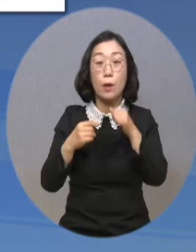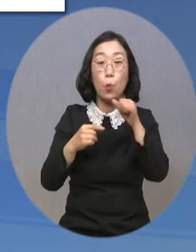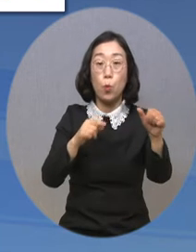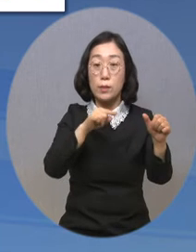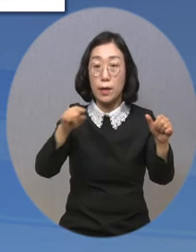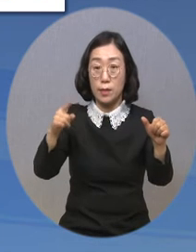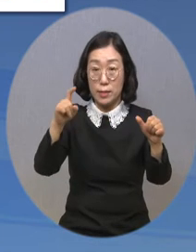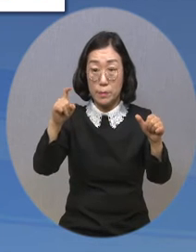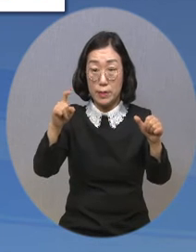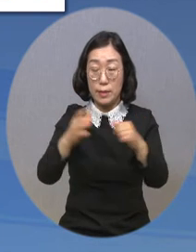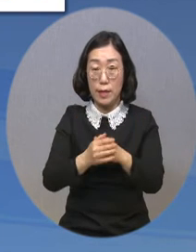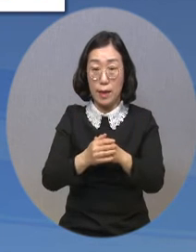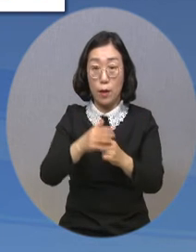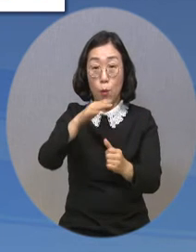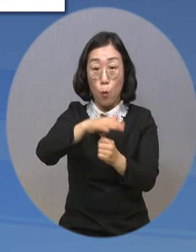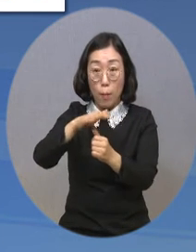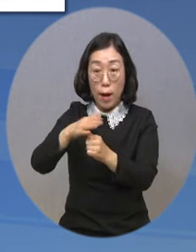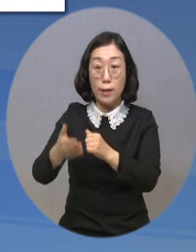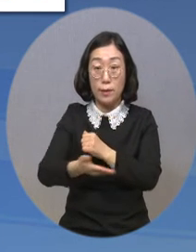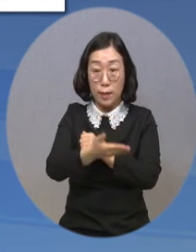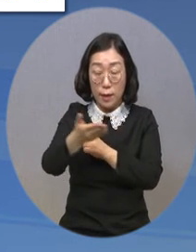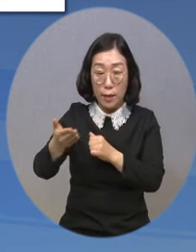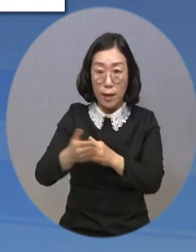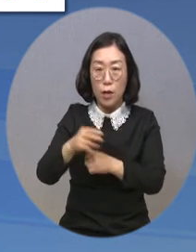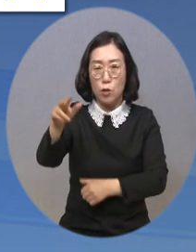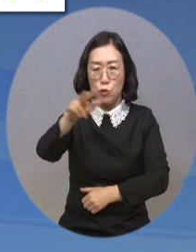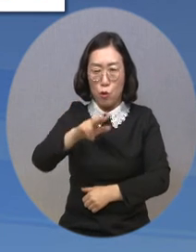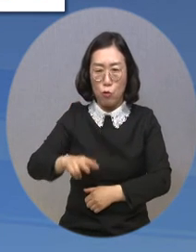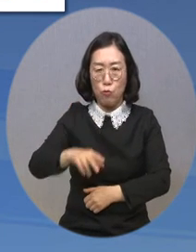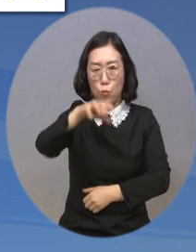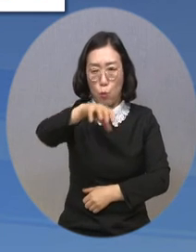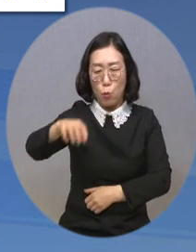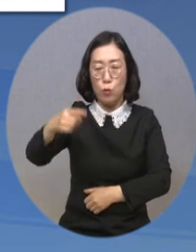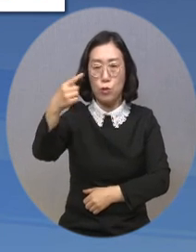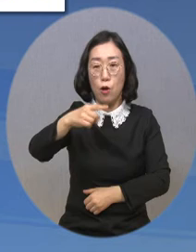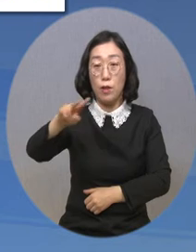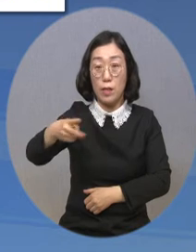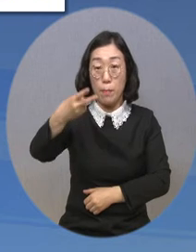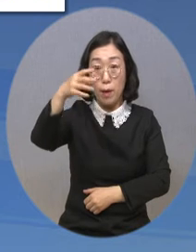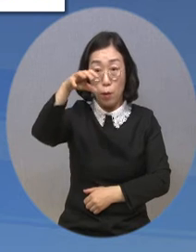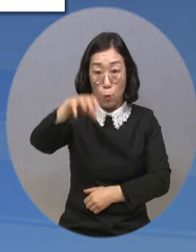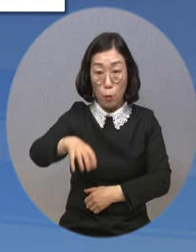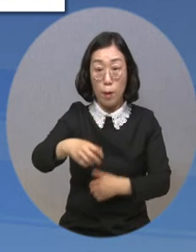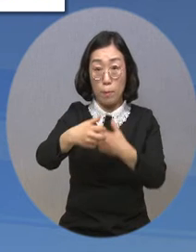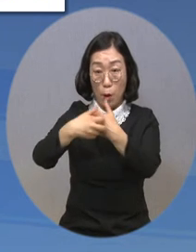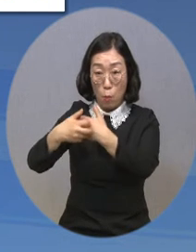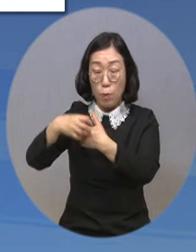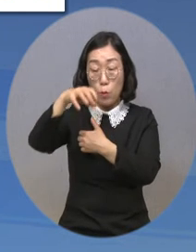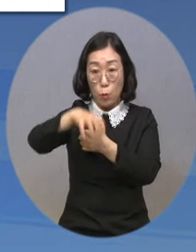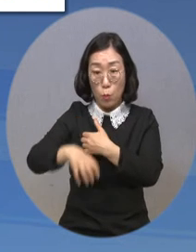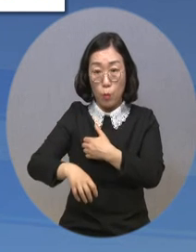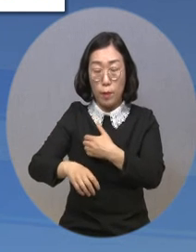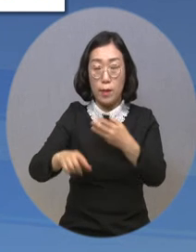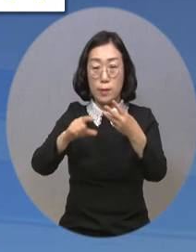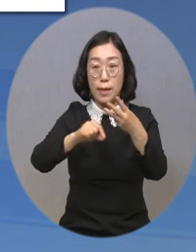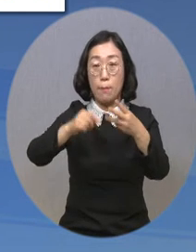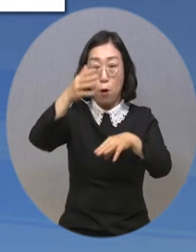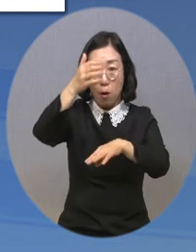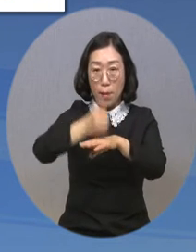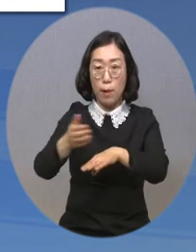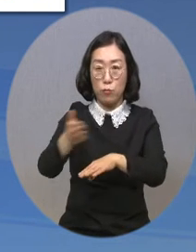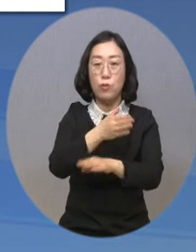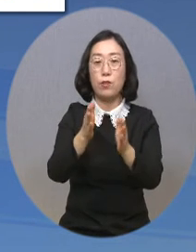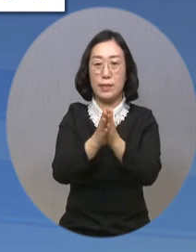11세 소아에 대한 백신 접종을 전국 1,200여 개소 지정 위탁 의료기관을 통해 3월 말부터